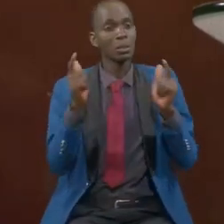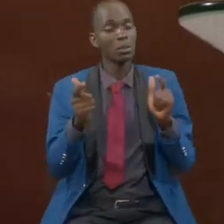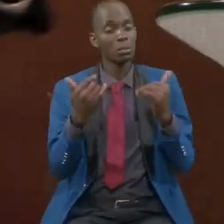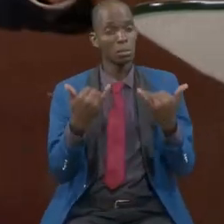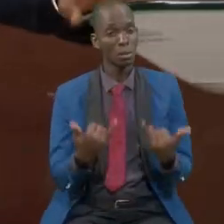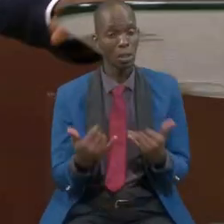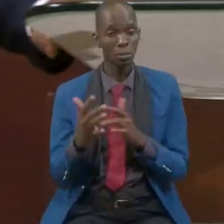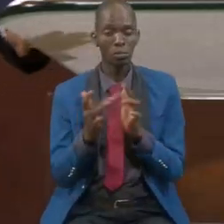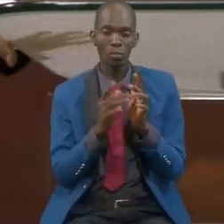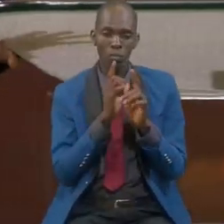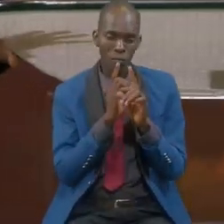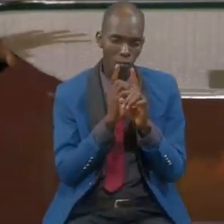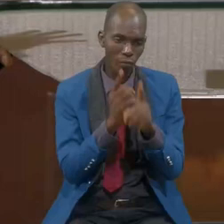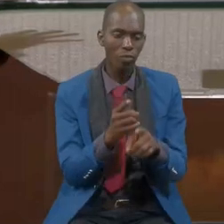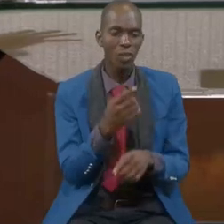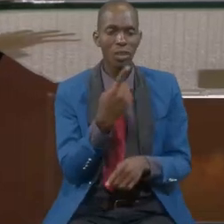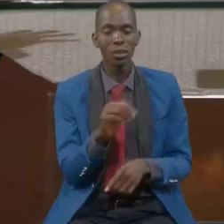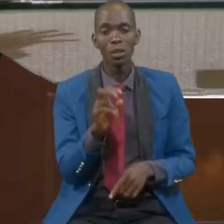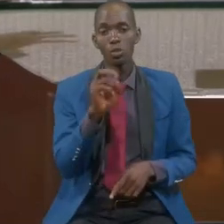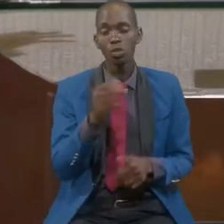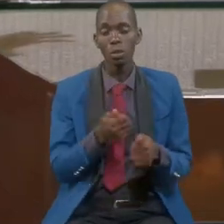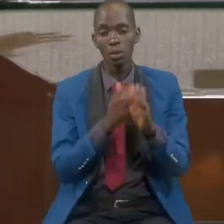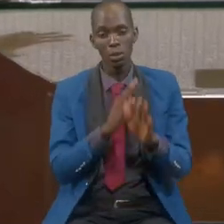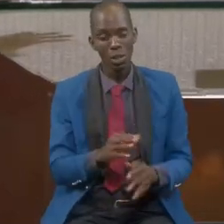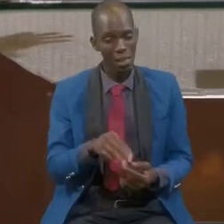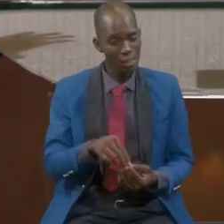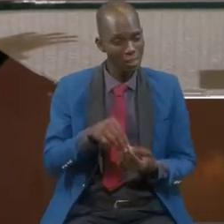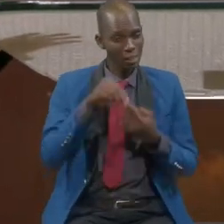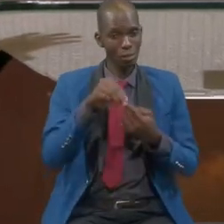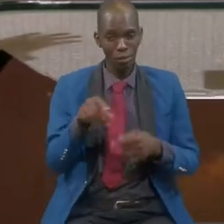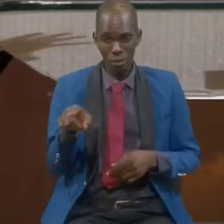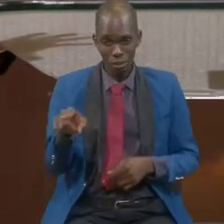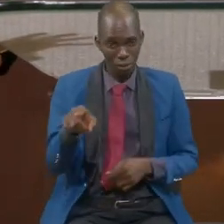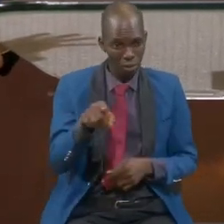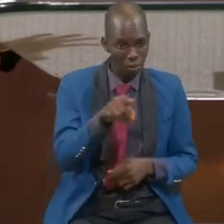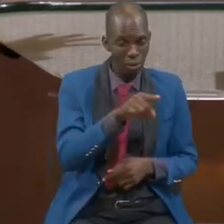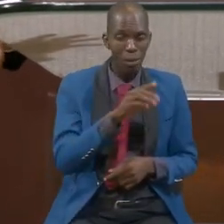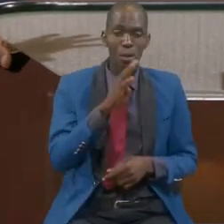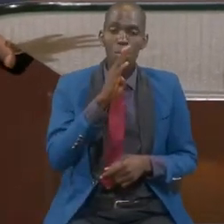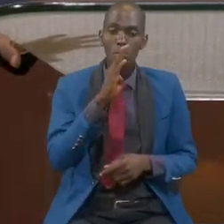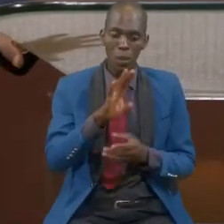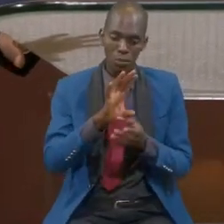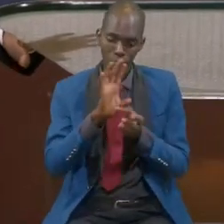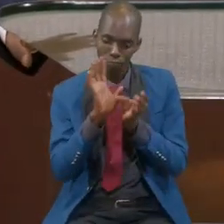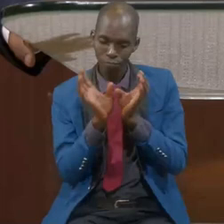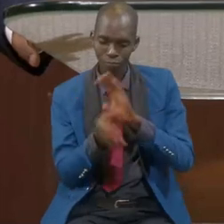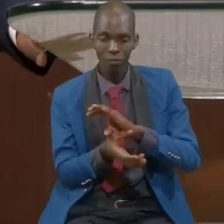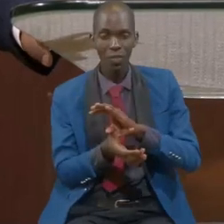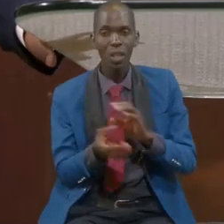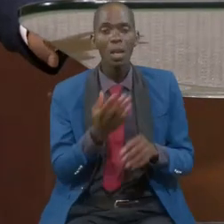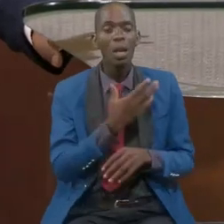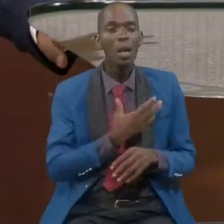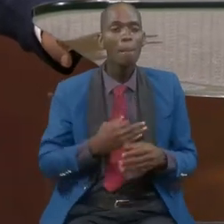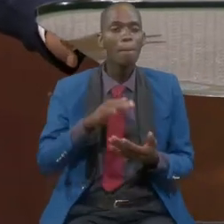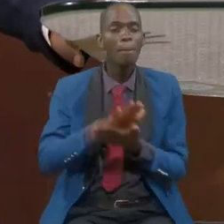grand? Matthieu 18, verset 3. Et dit, je vous le dis en vérité, si vous ne